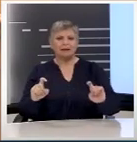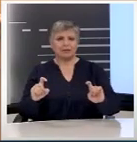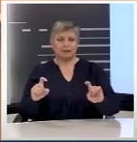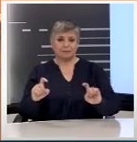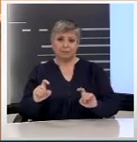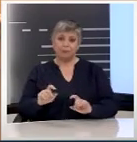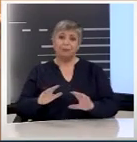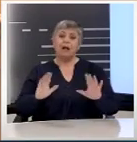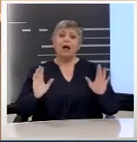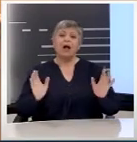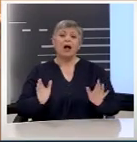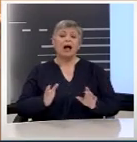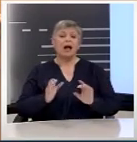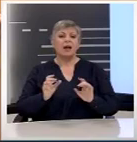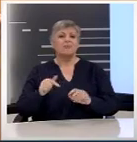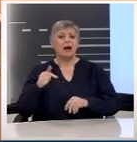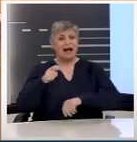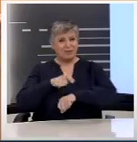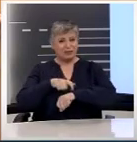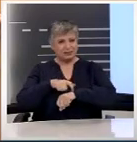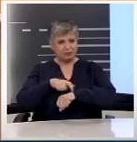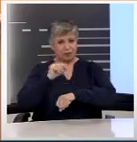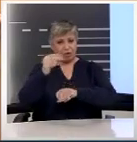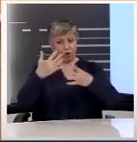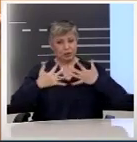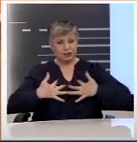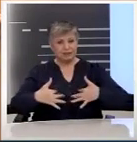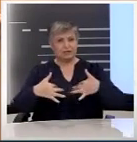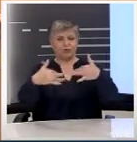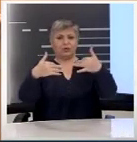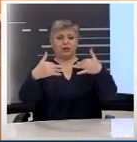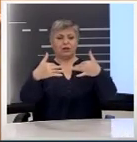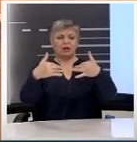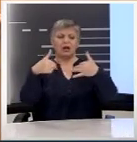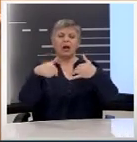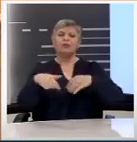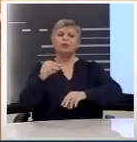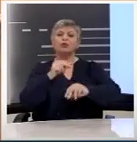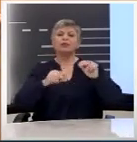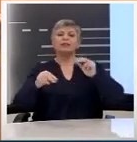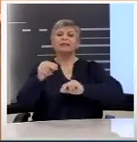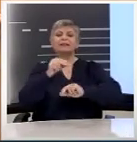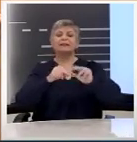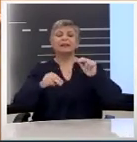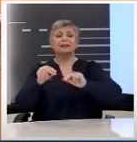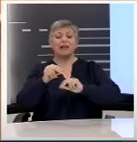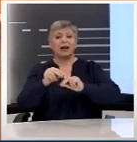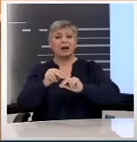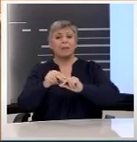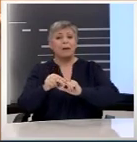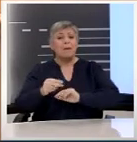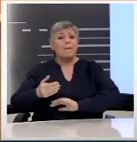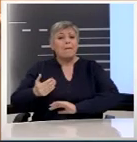Εάν βρισκόμαστε σε αυτή την αίθουσα και κάναμε αυτή τη συζήτηση πριν την